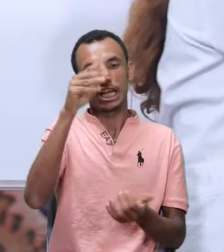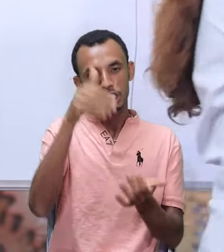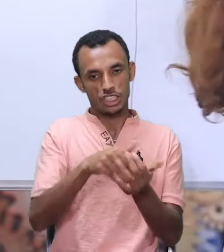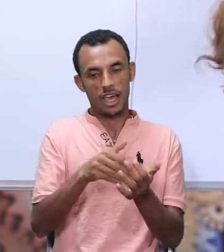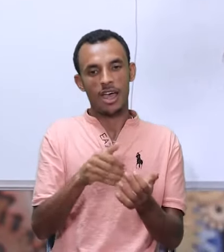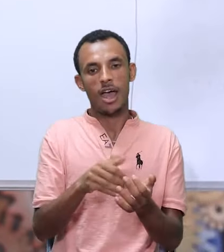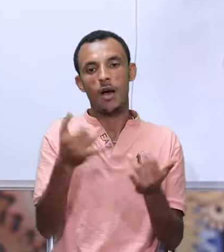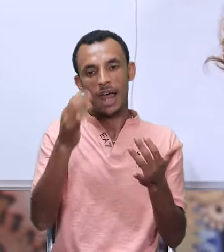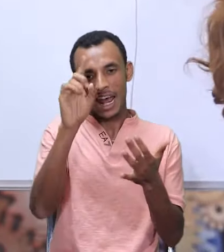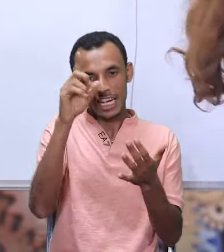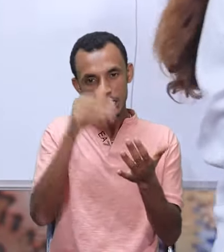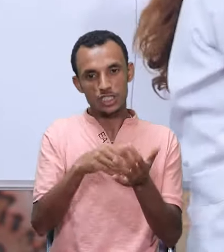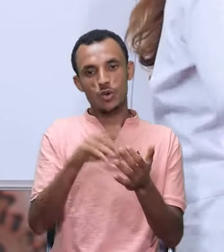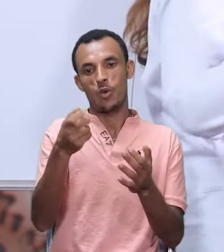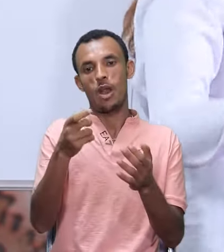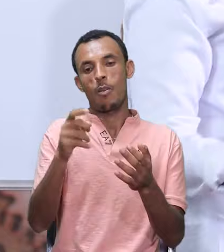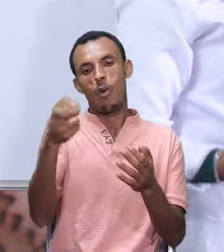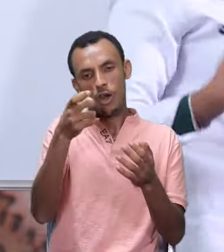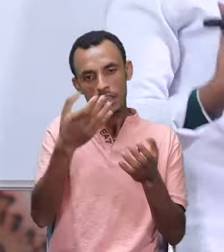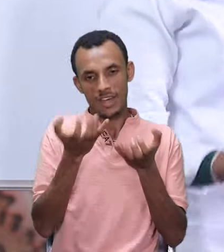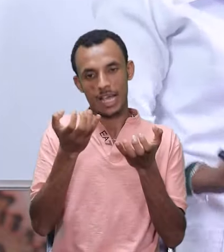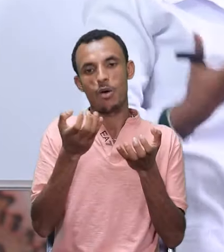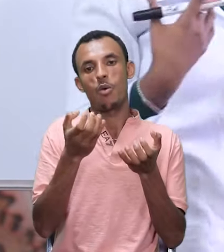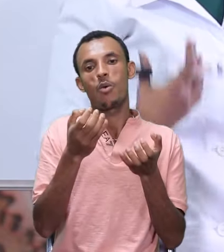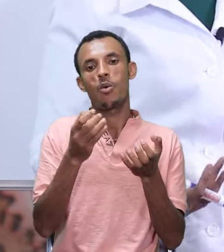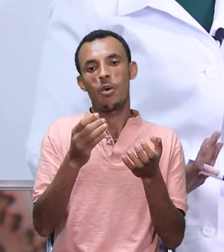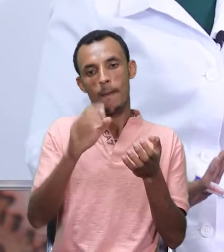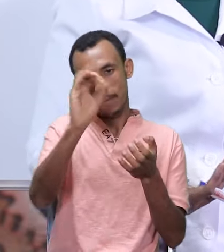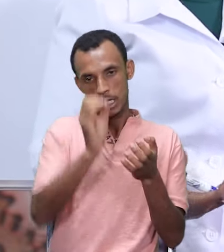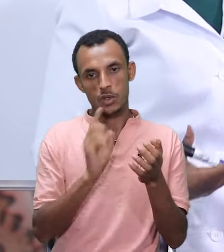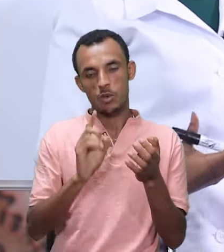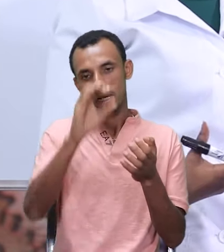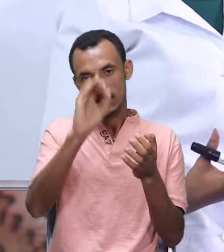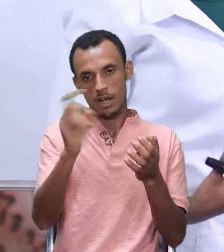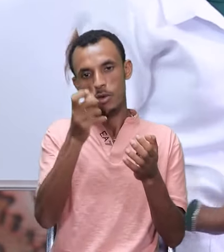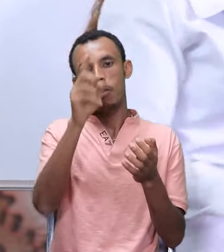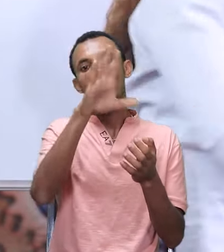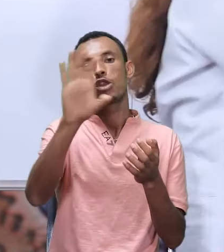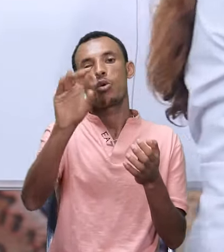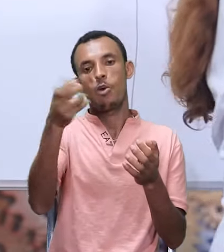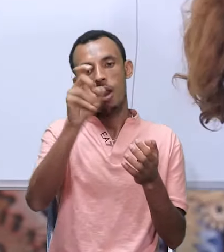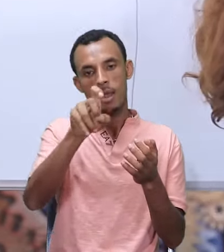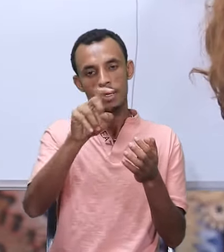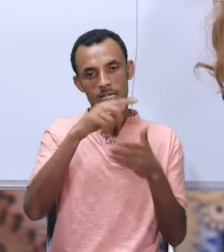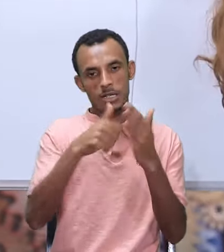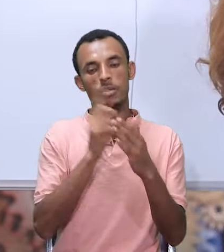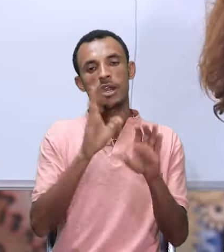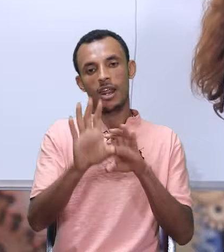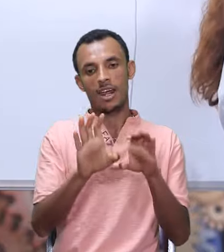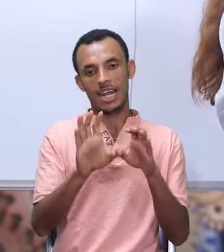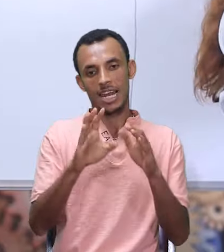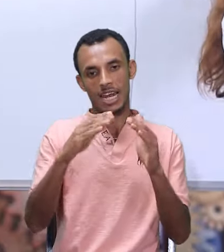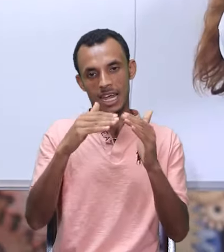አሁን 1000 ሆኖብናል መሆን የተፈለገው ፐርሰንት ነው ፐርሰንት ለመሆን ደግሞ 100 መሆን አለበት ስለዚህ ምን እናረጋለን